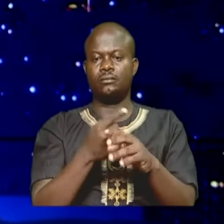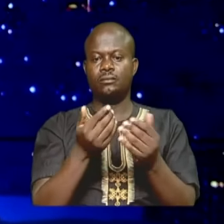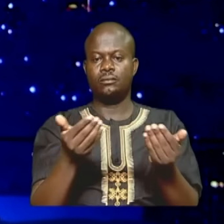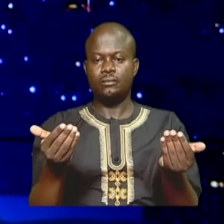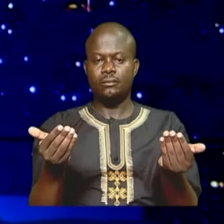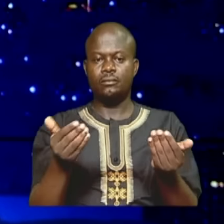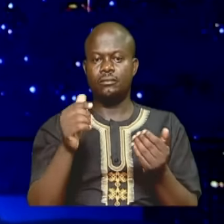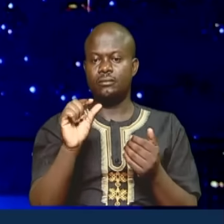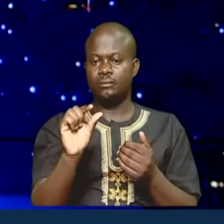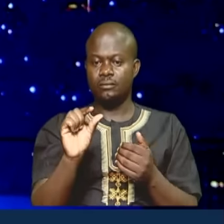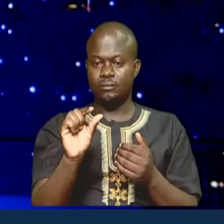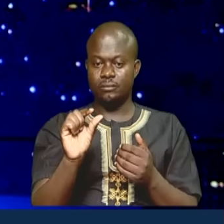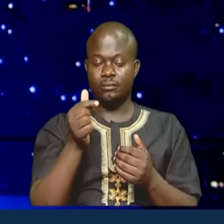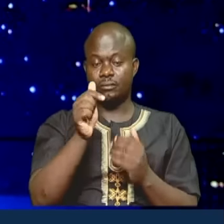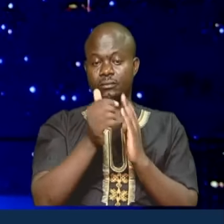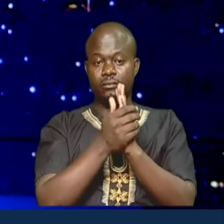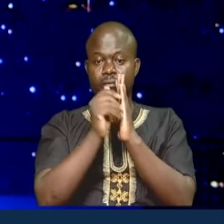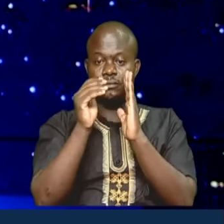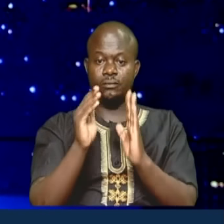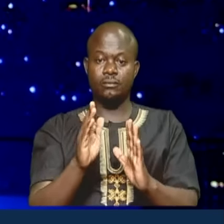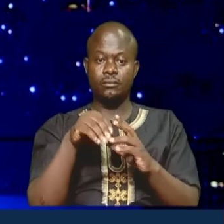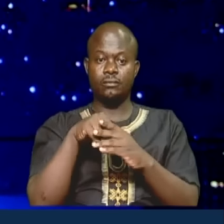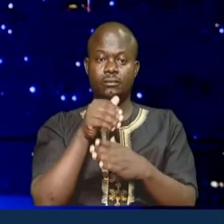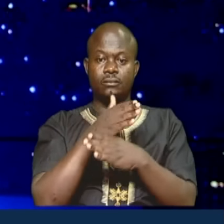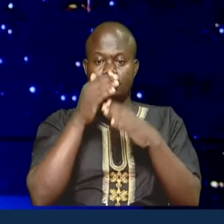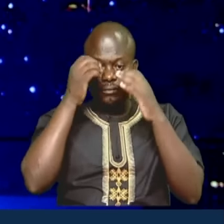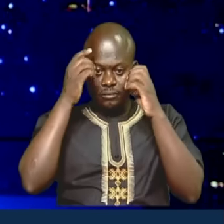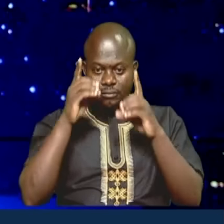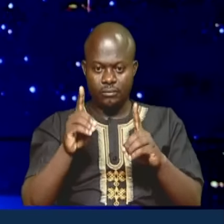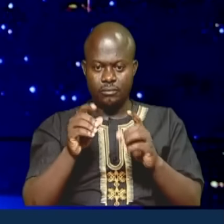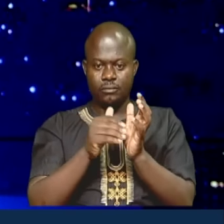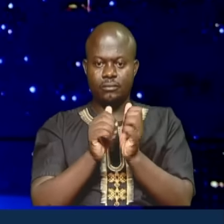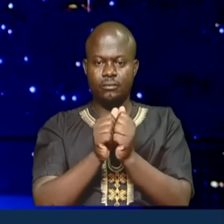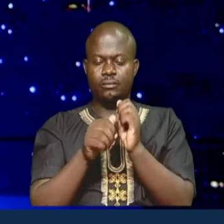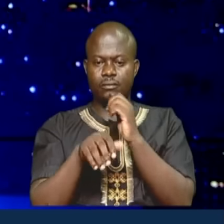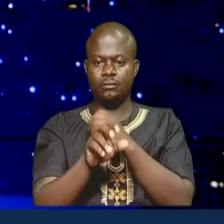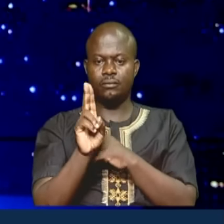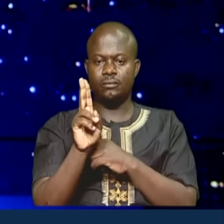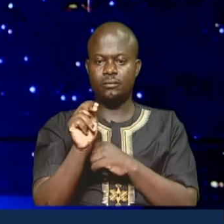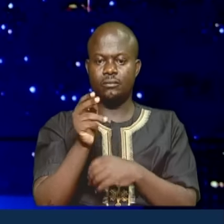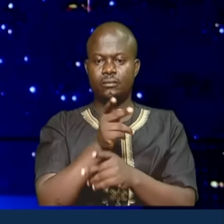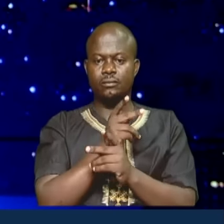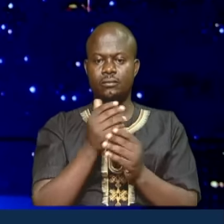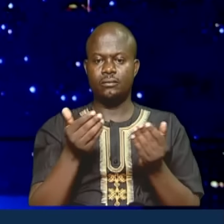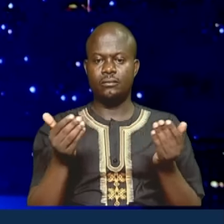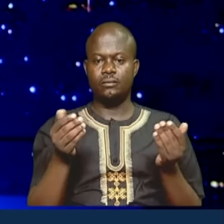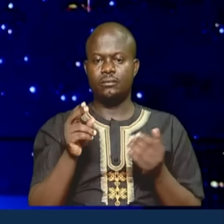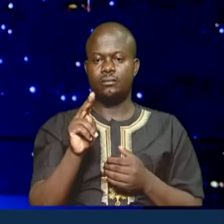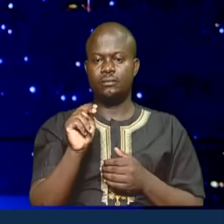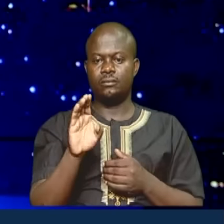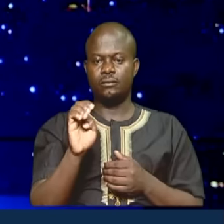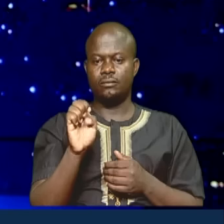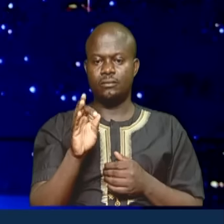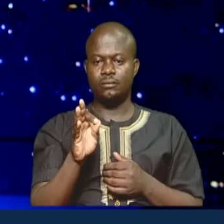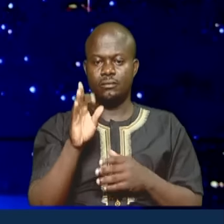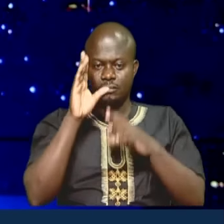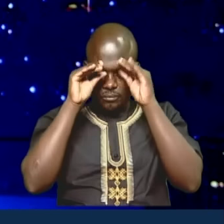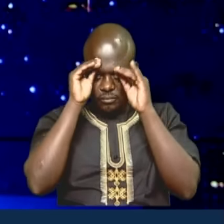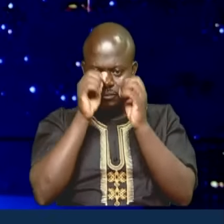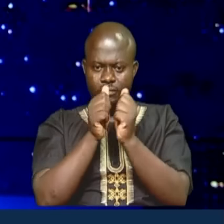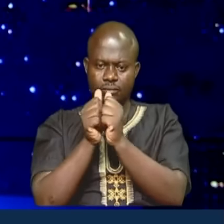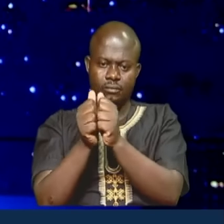akiri muto ibi nibyo impuguke za Minisiteri y'uburezi hamwe n'ishami ry'umuryango w'imbyeri ryita ku bana UNICEF bari kwigira hamwe